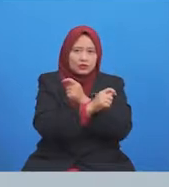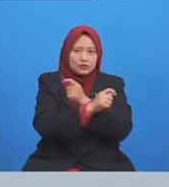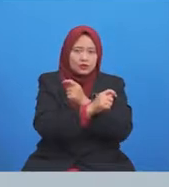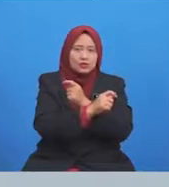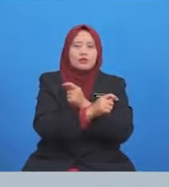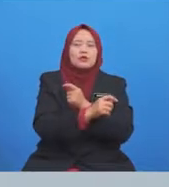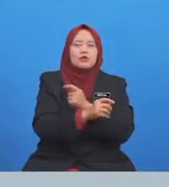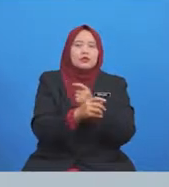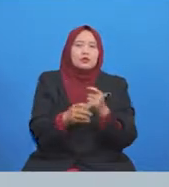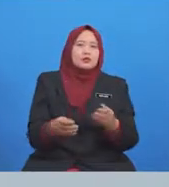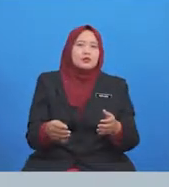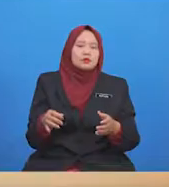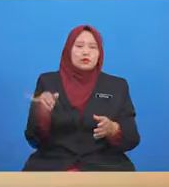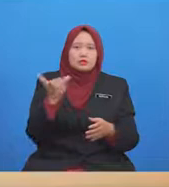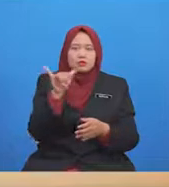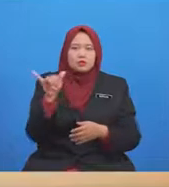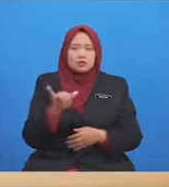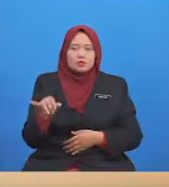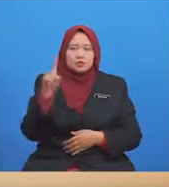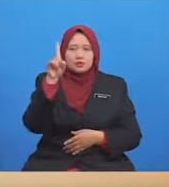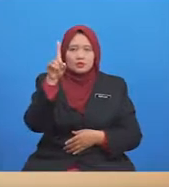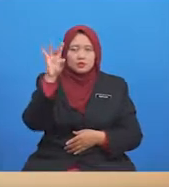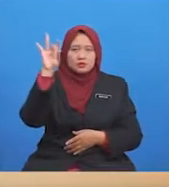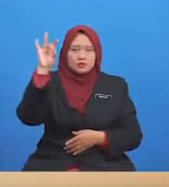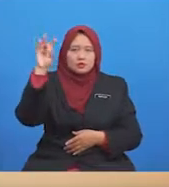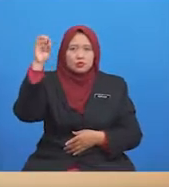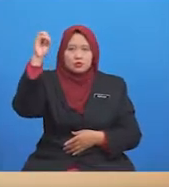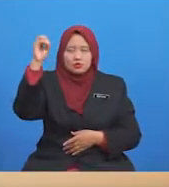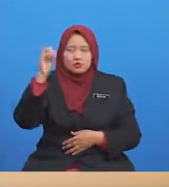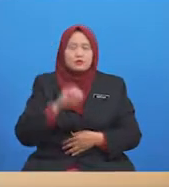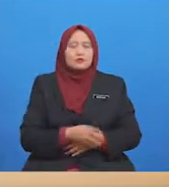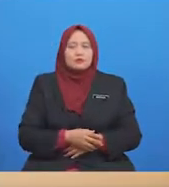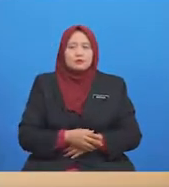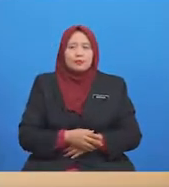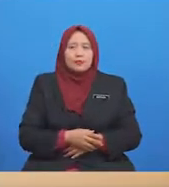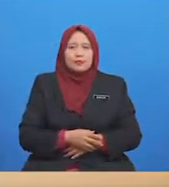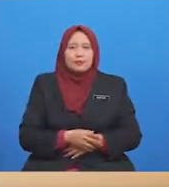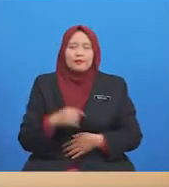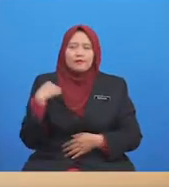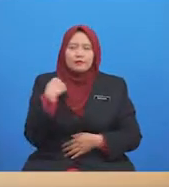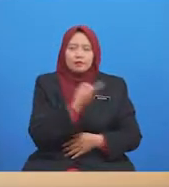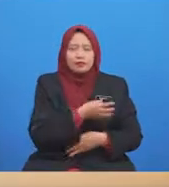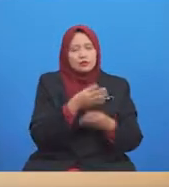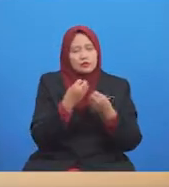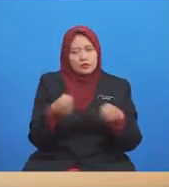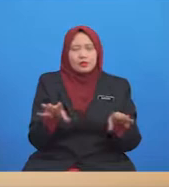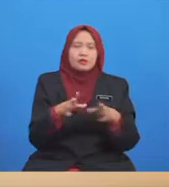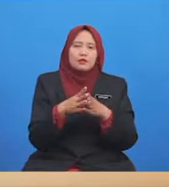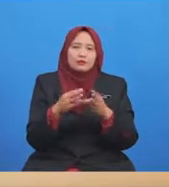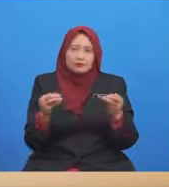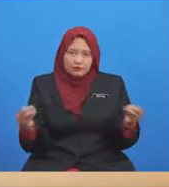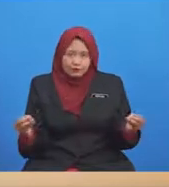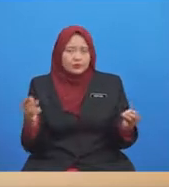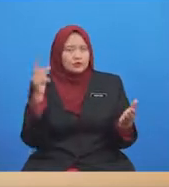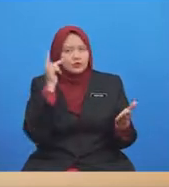180 darjah. Kita telah selesai mengkaji hubungan sudut-sudut